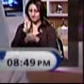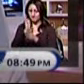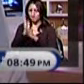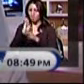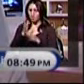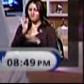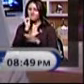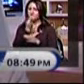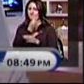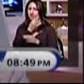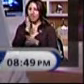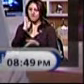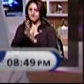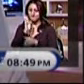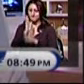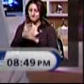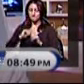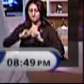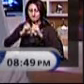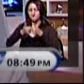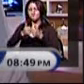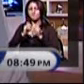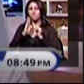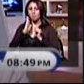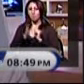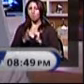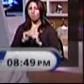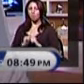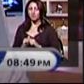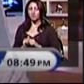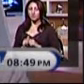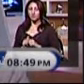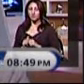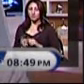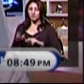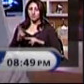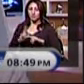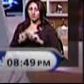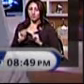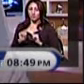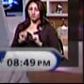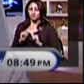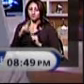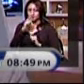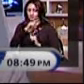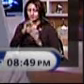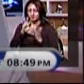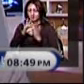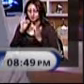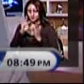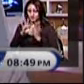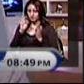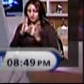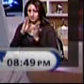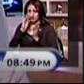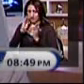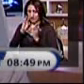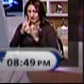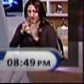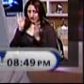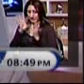انا لست مسؤولا عن الافلام ولا عن المسرحيات الماخوذه من اعمالي ولا الدراما، ولكن